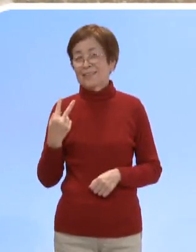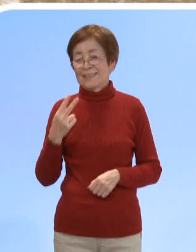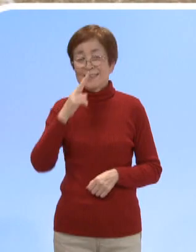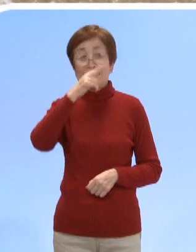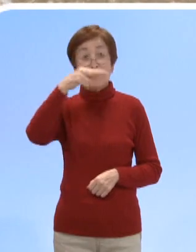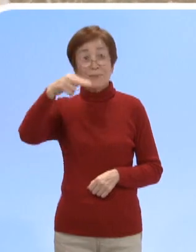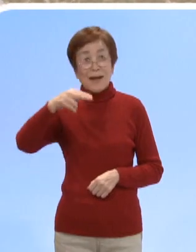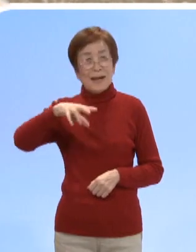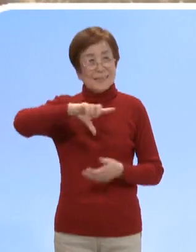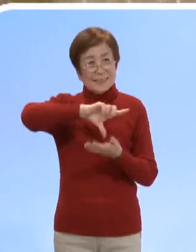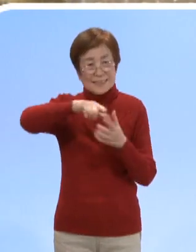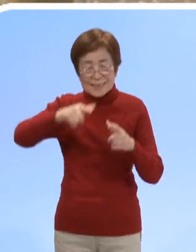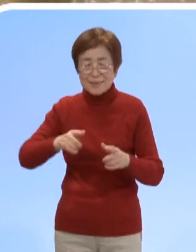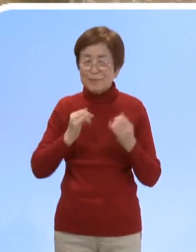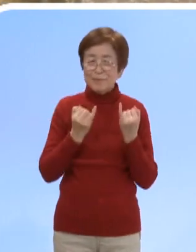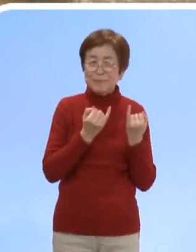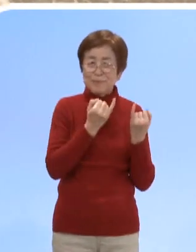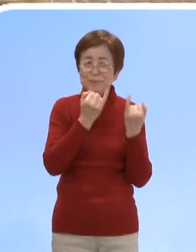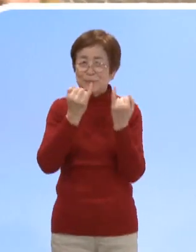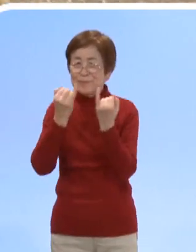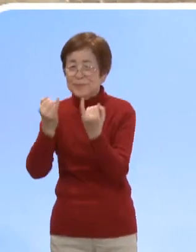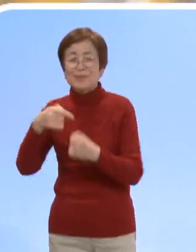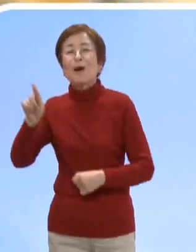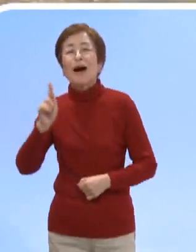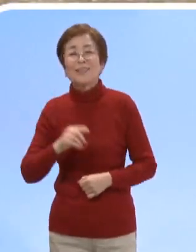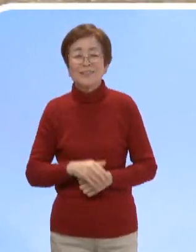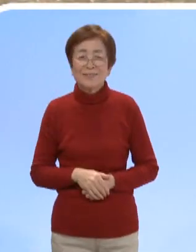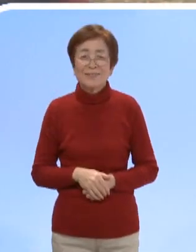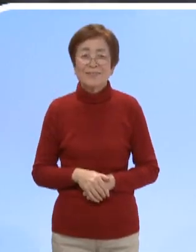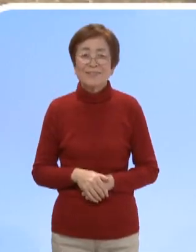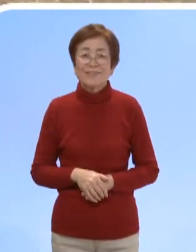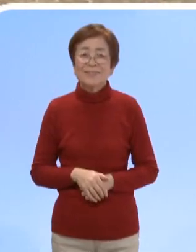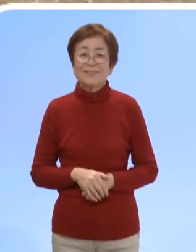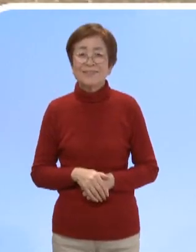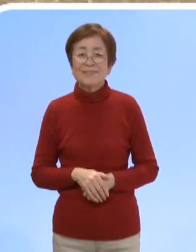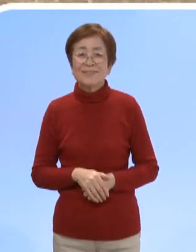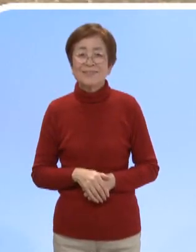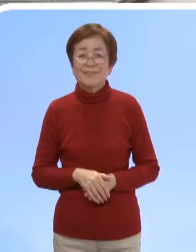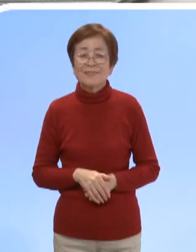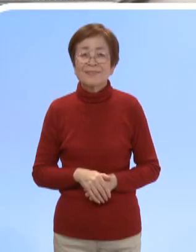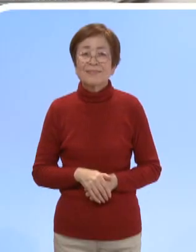丹波地域を女子旅します。 イエーイ、 行ってきます。イエーイ、 ちょっと待って。